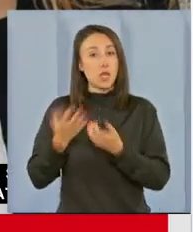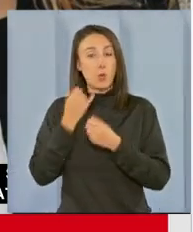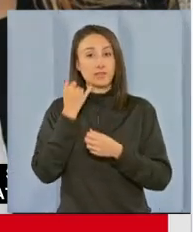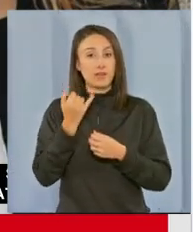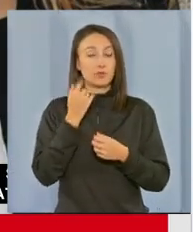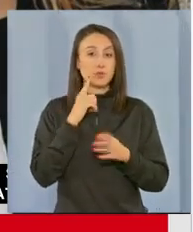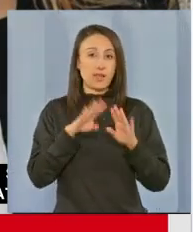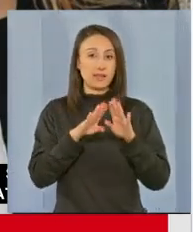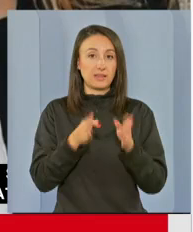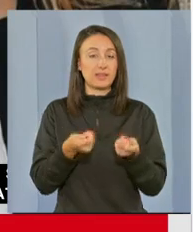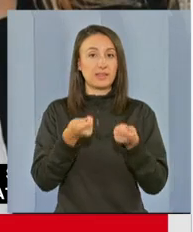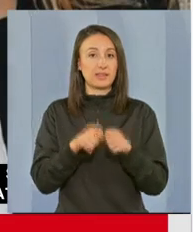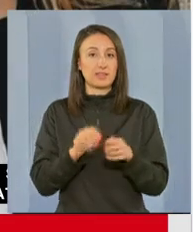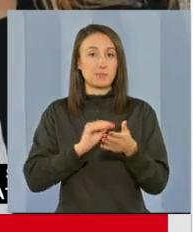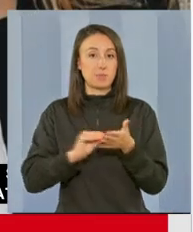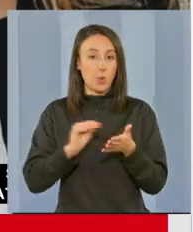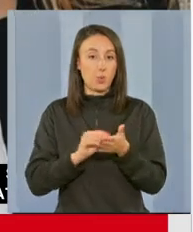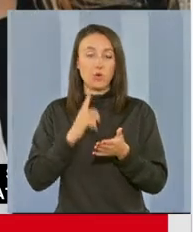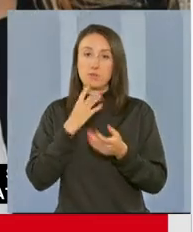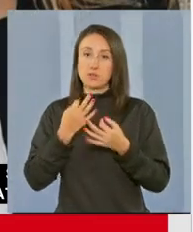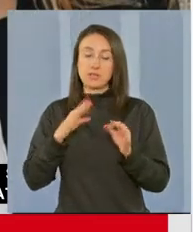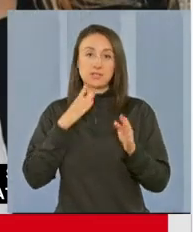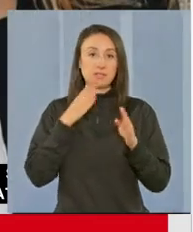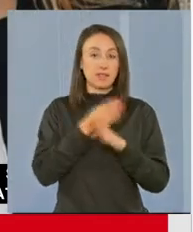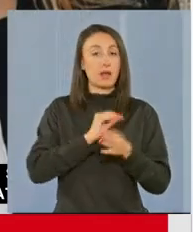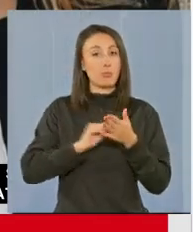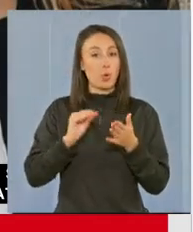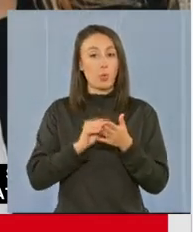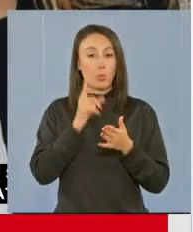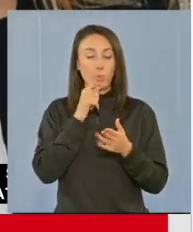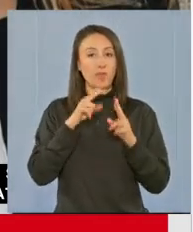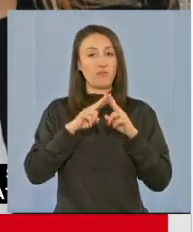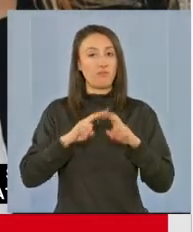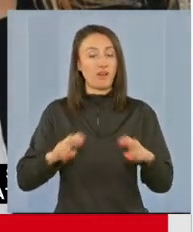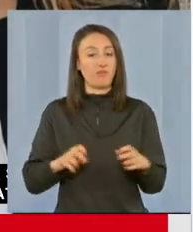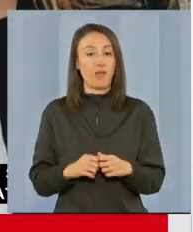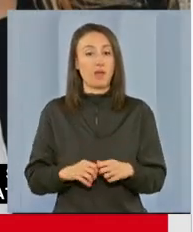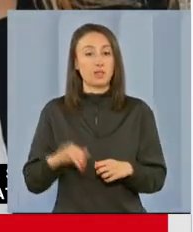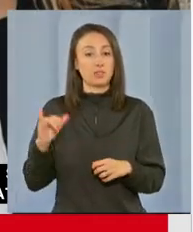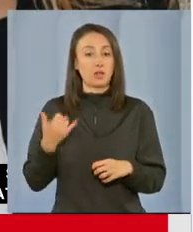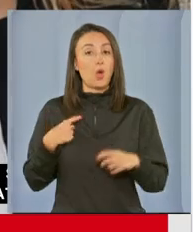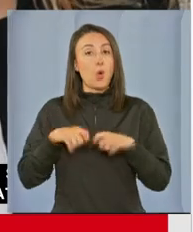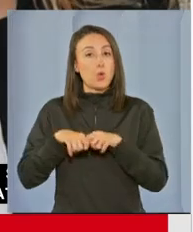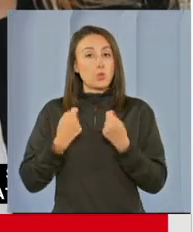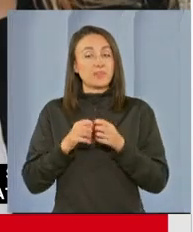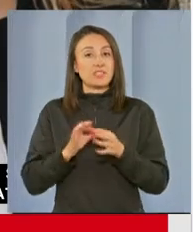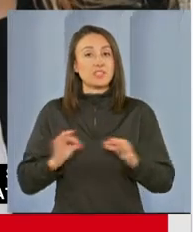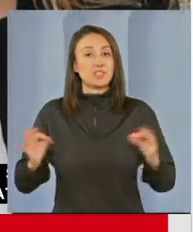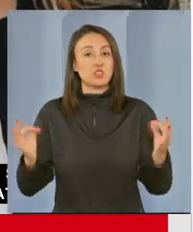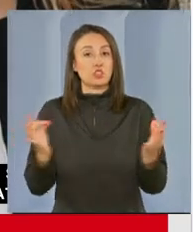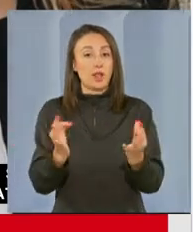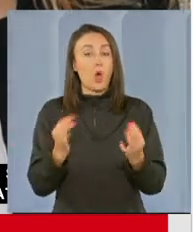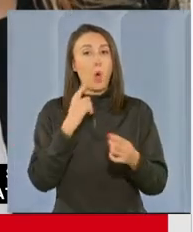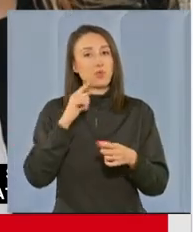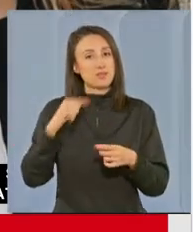telefonul și i s-a sigilat biroul, deci n-a fost lăsat să intre în birou, biroul unde dădea consultații. Și s-au rupt acele sigilii de către, deci la